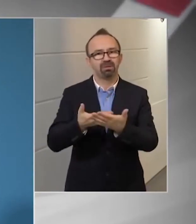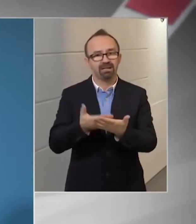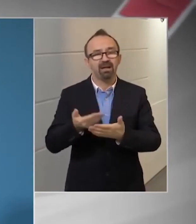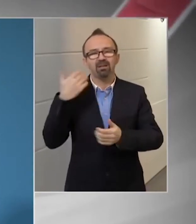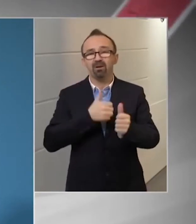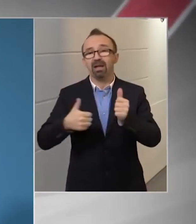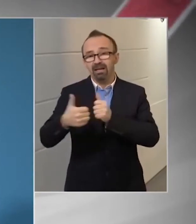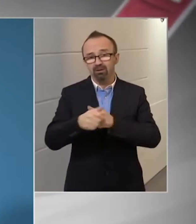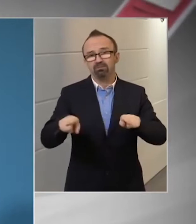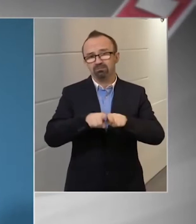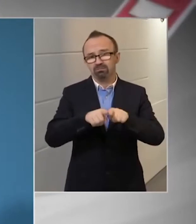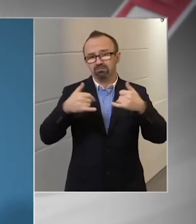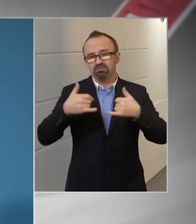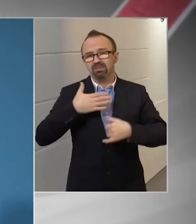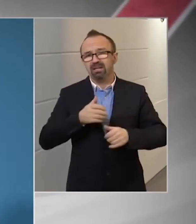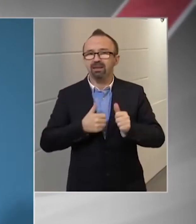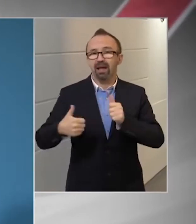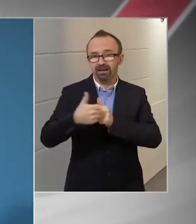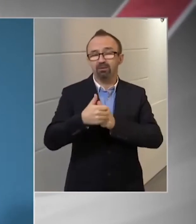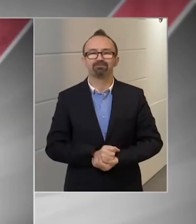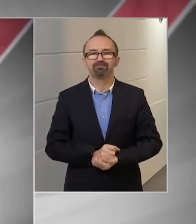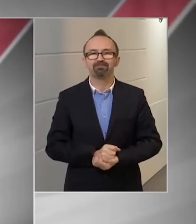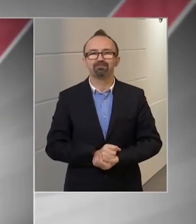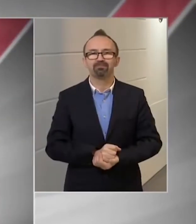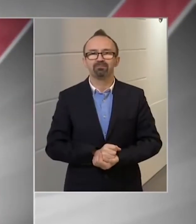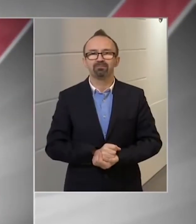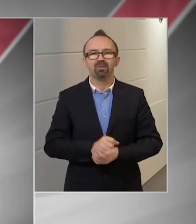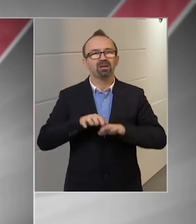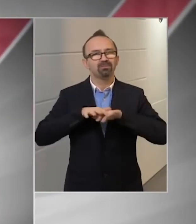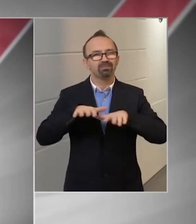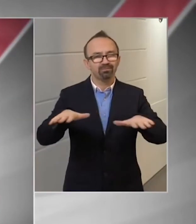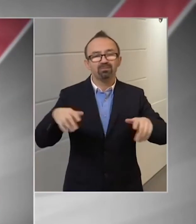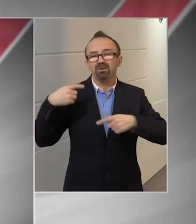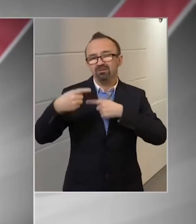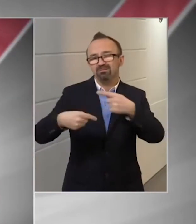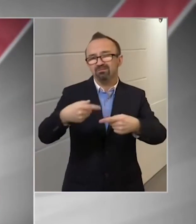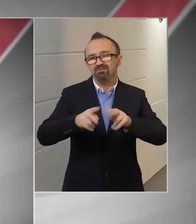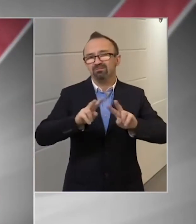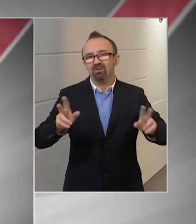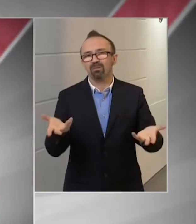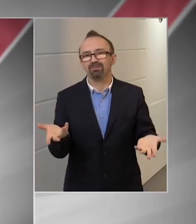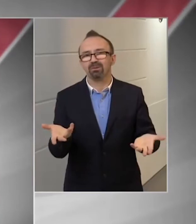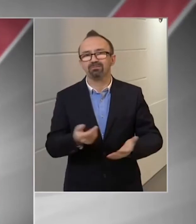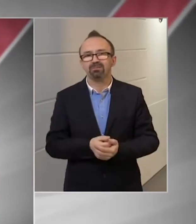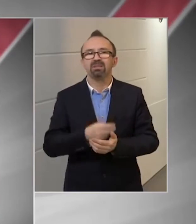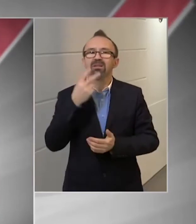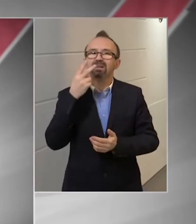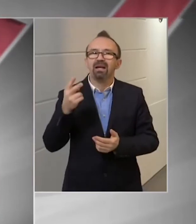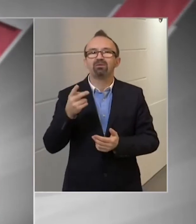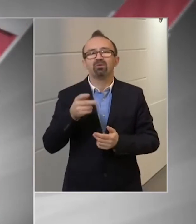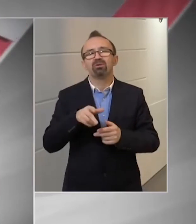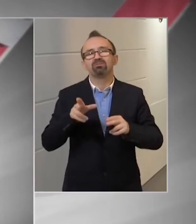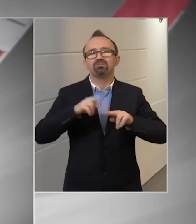elkerültük, és idén is el szeretnénk, és el is fogjuk kerülni. 696 új fertőző eset volt az elmúlt 24